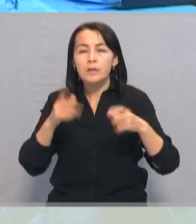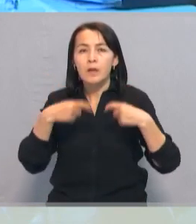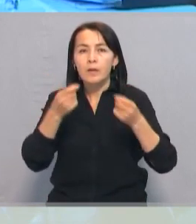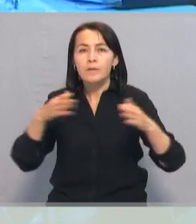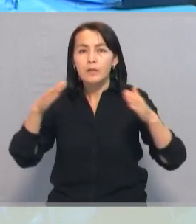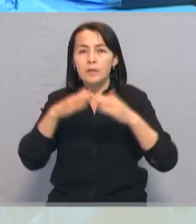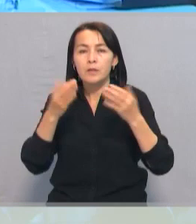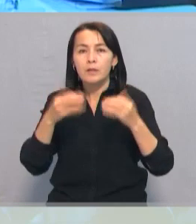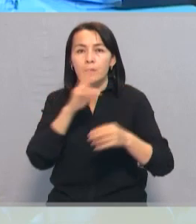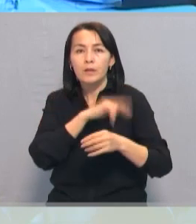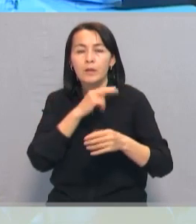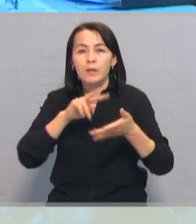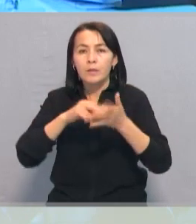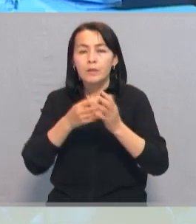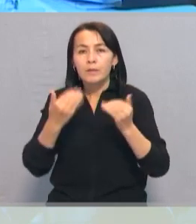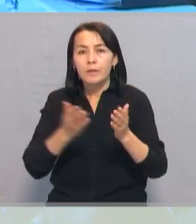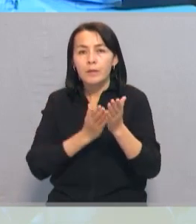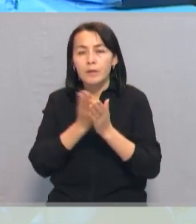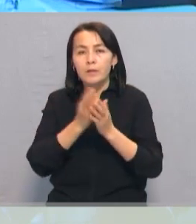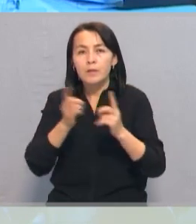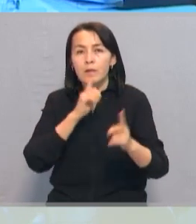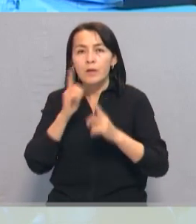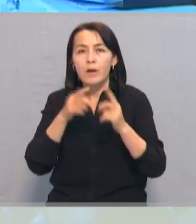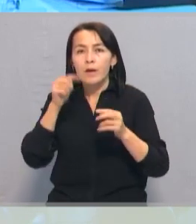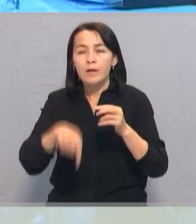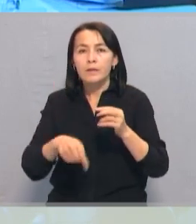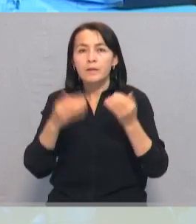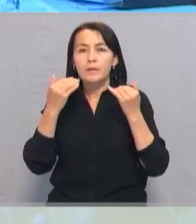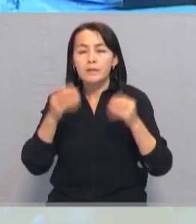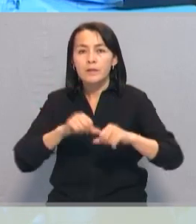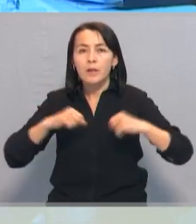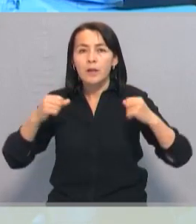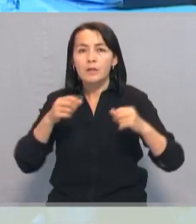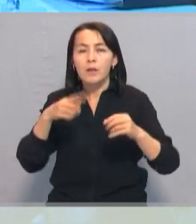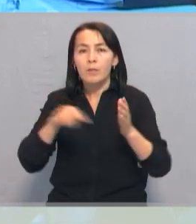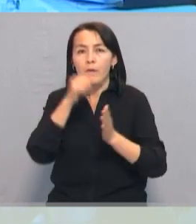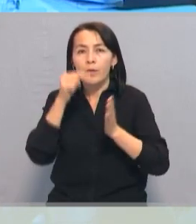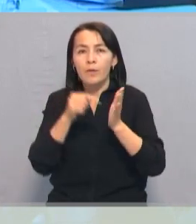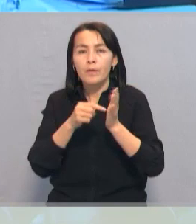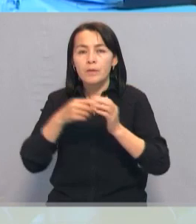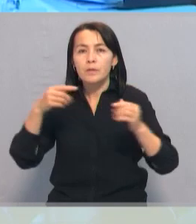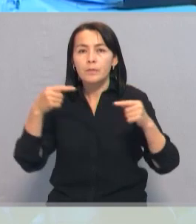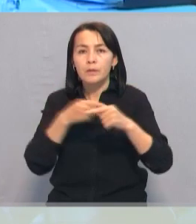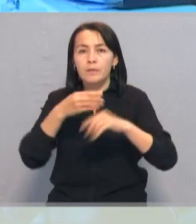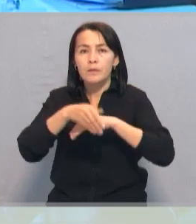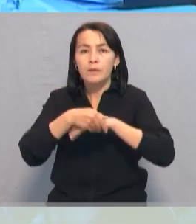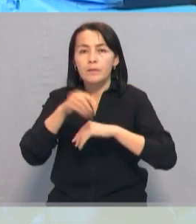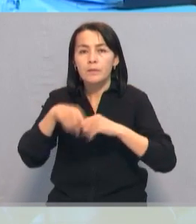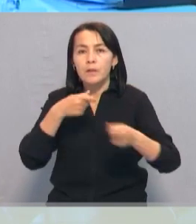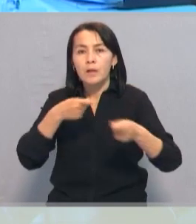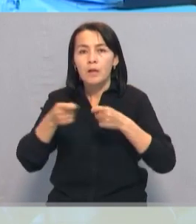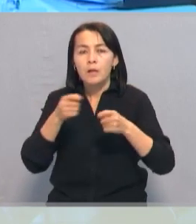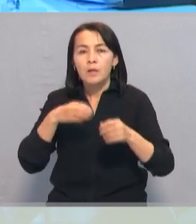обеспечения жильем. Работы и планы в этом направлении обсуждались на заседании комиссии по вопросам противодействия коррупции при